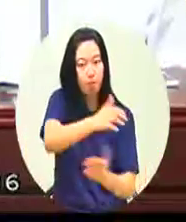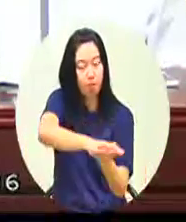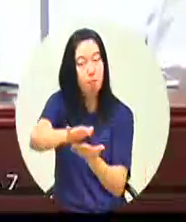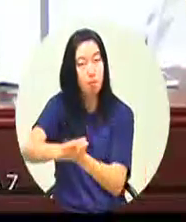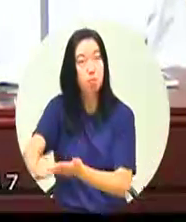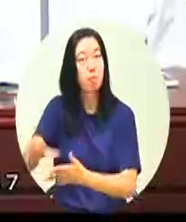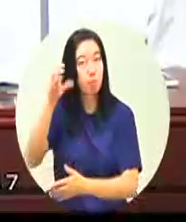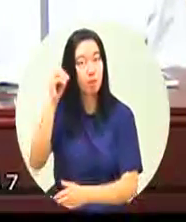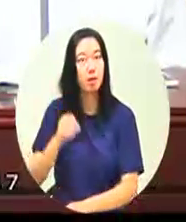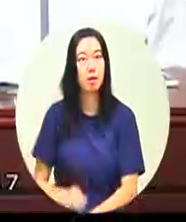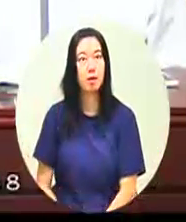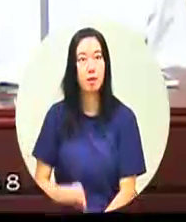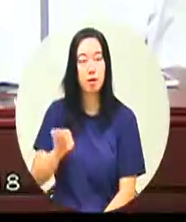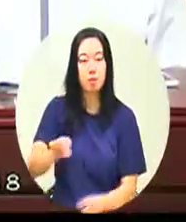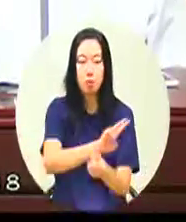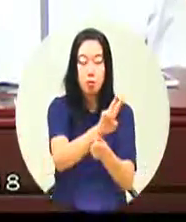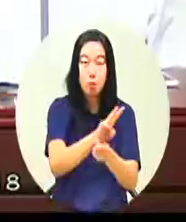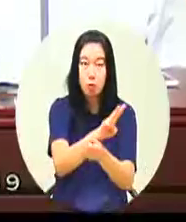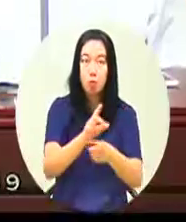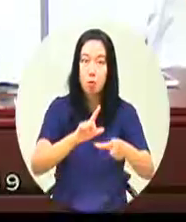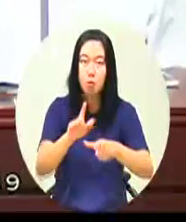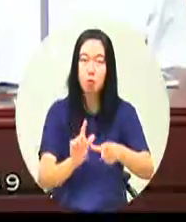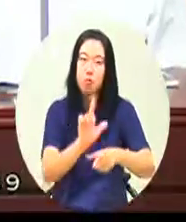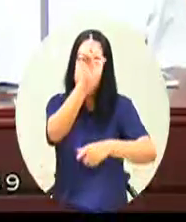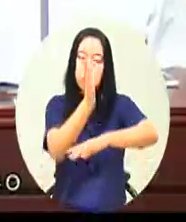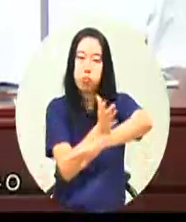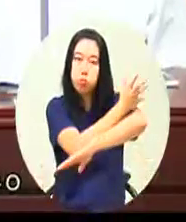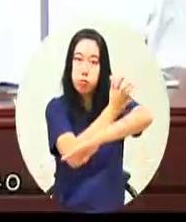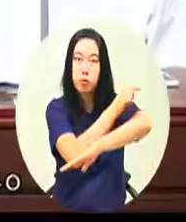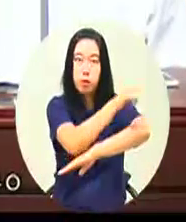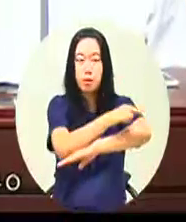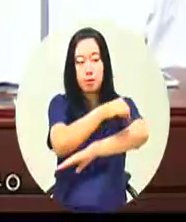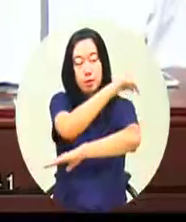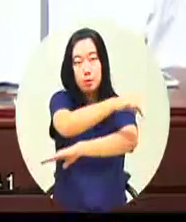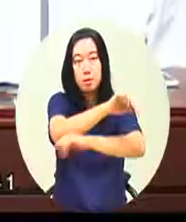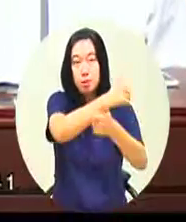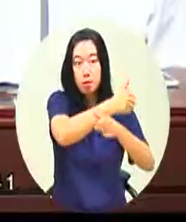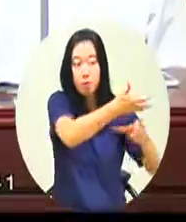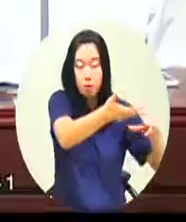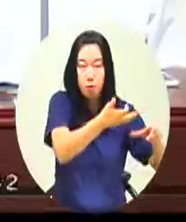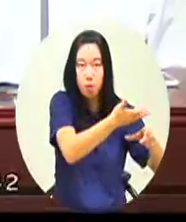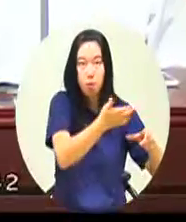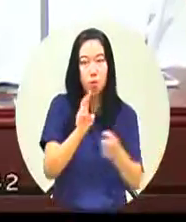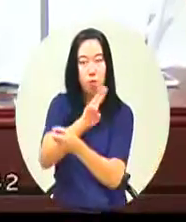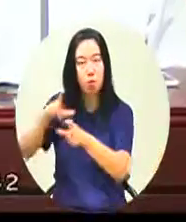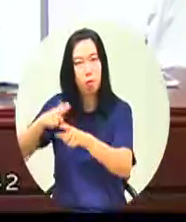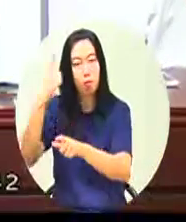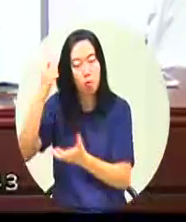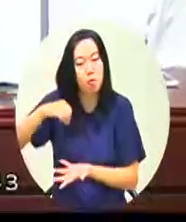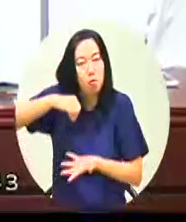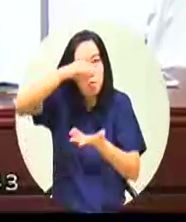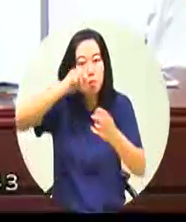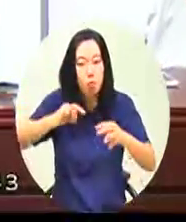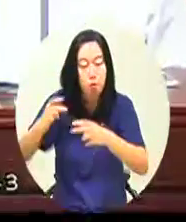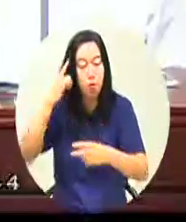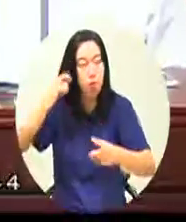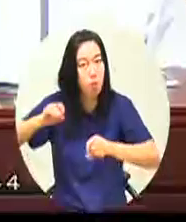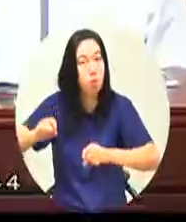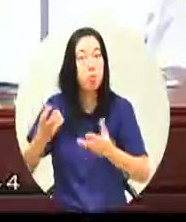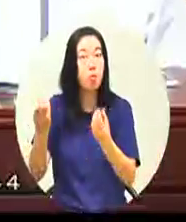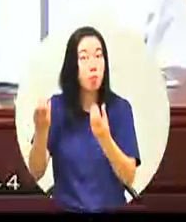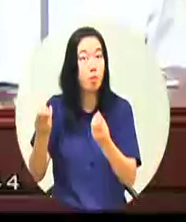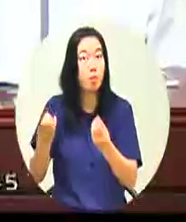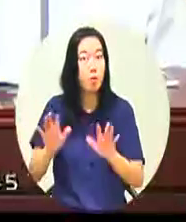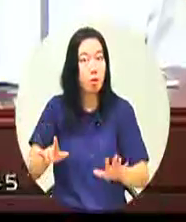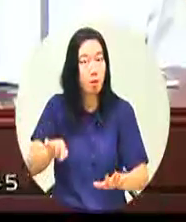是属于整个林园排水的上游端，那林园排水其实过去一直没有提相关整治计划，那我们这次提了这个案子，